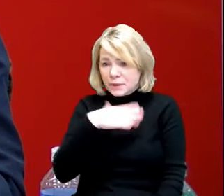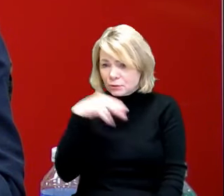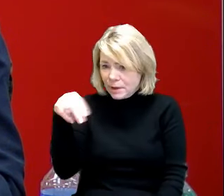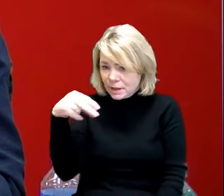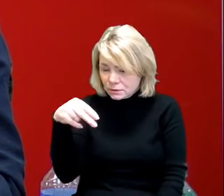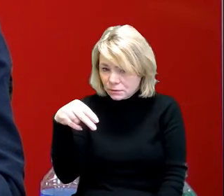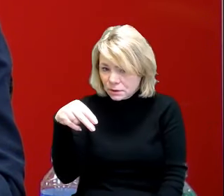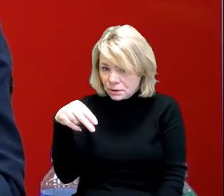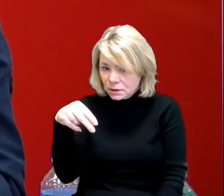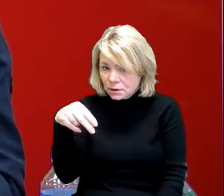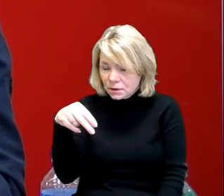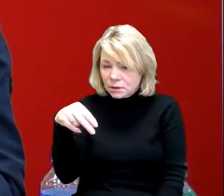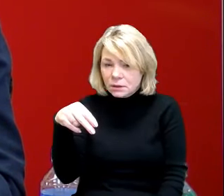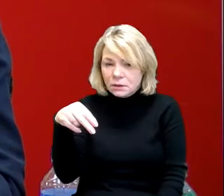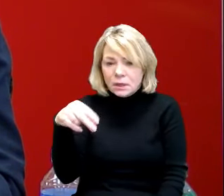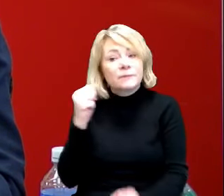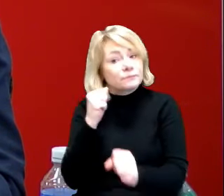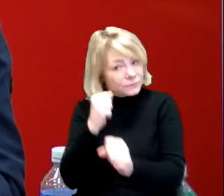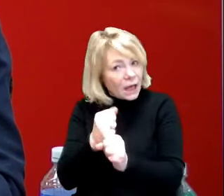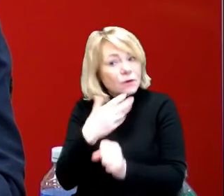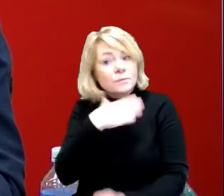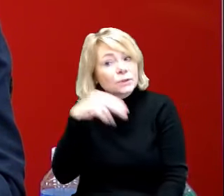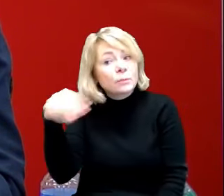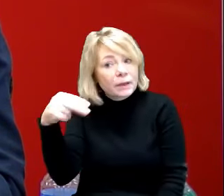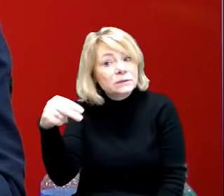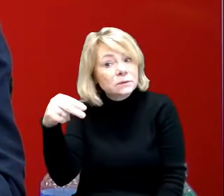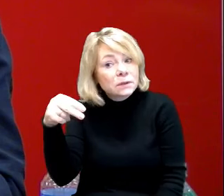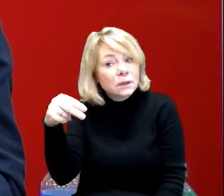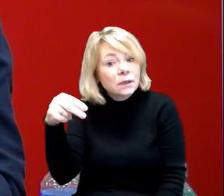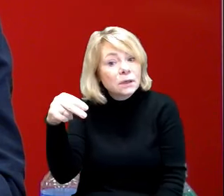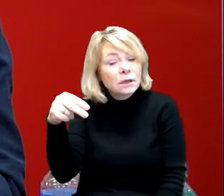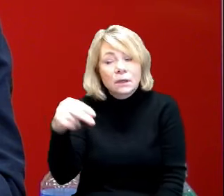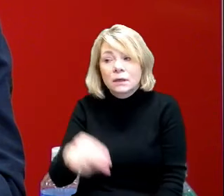pertrauka darom pietų pertrauką 10